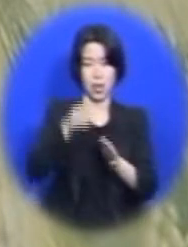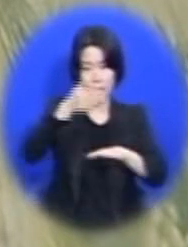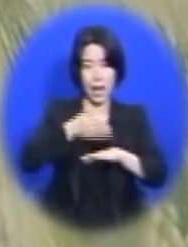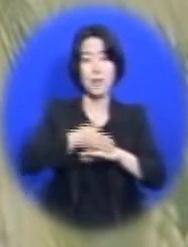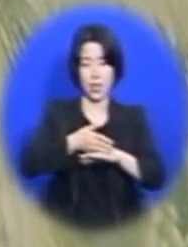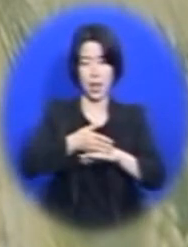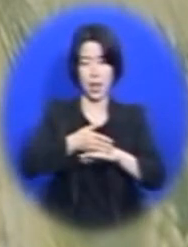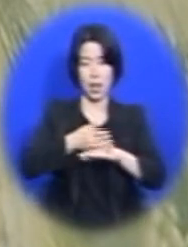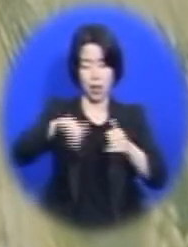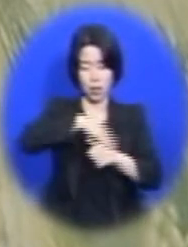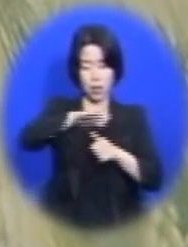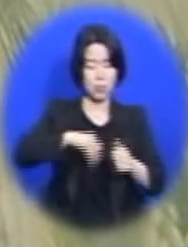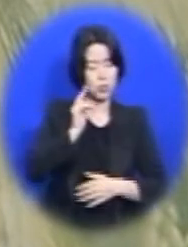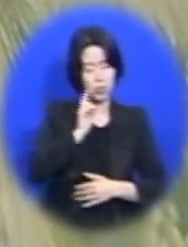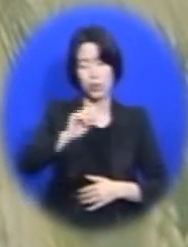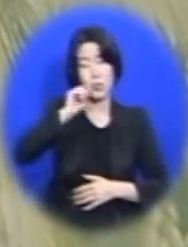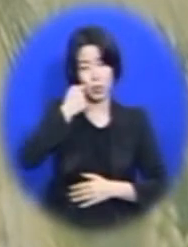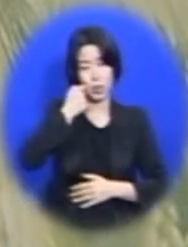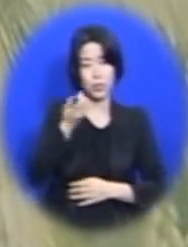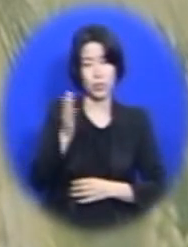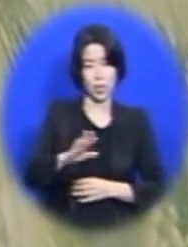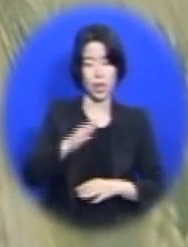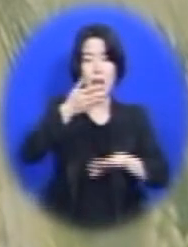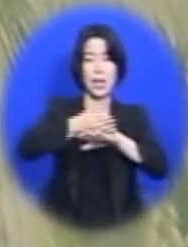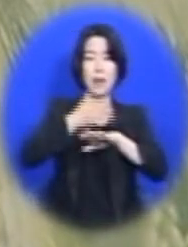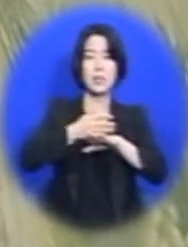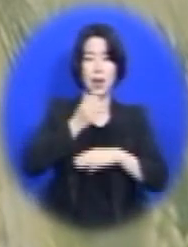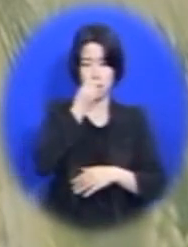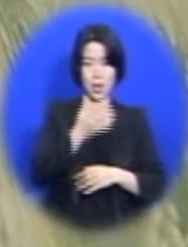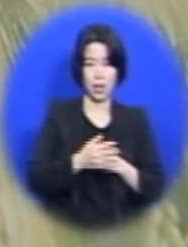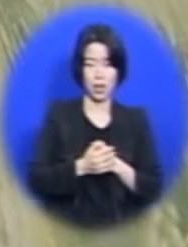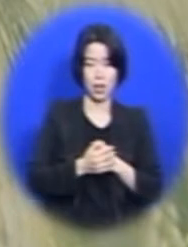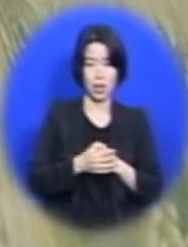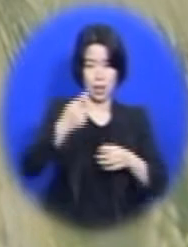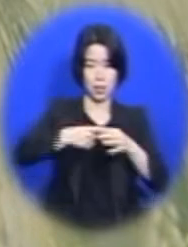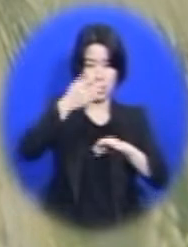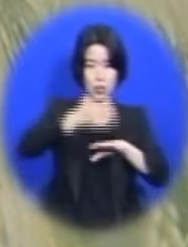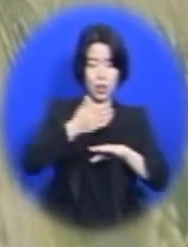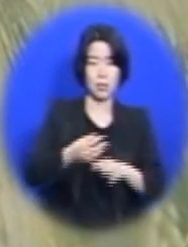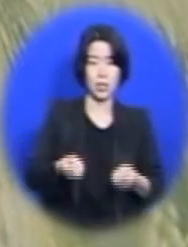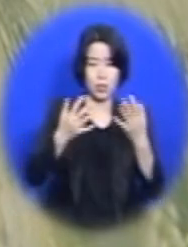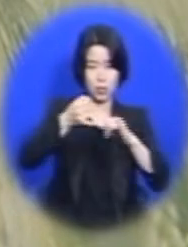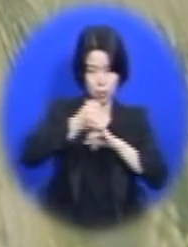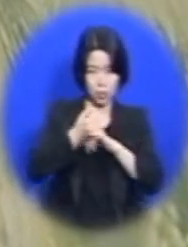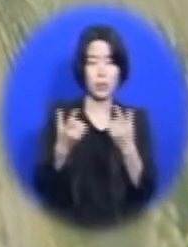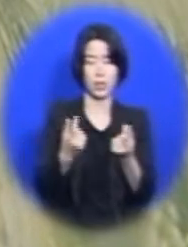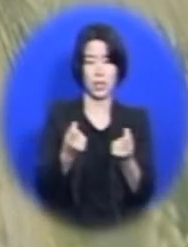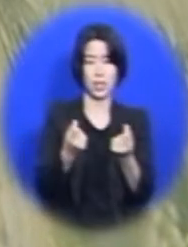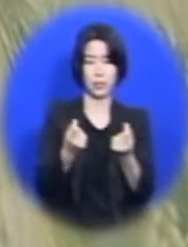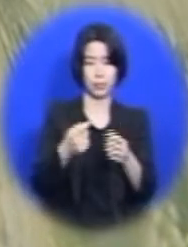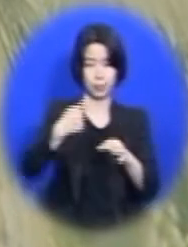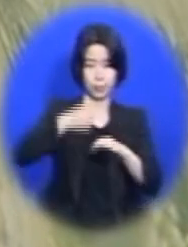감사까지가, 형편은 너무 어려운데 감사까지 가요. 맥주 감사주일이 꼭 그렇습니다.